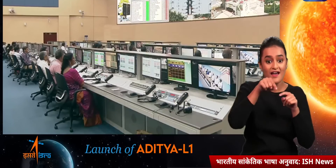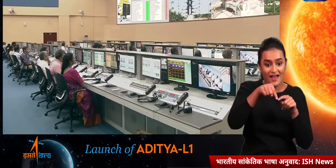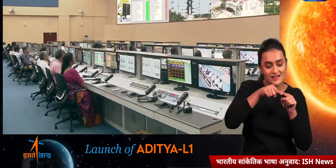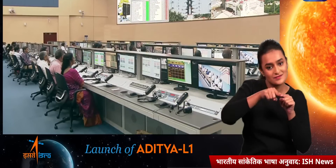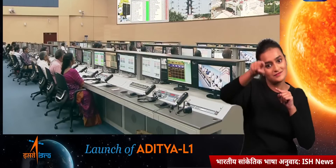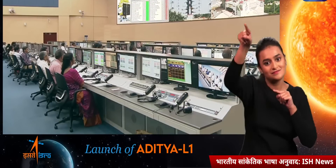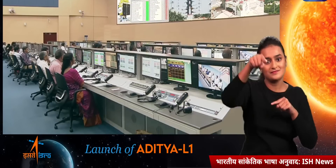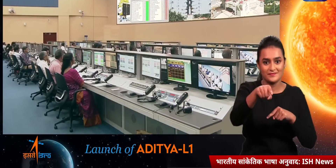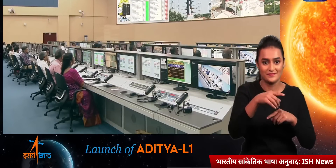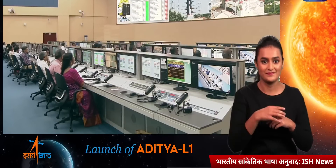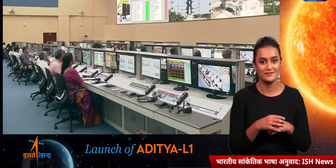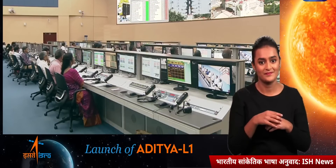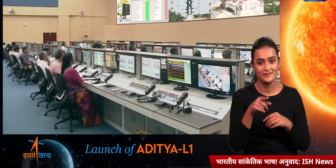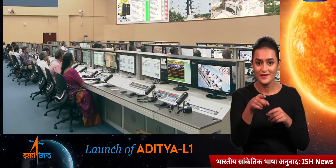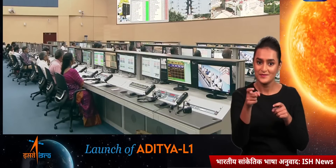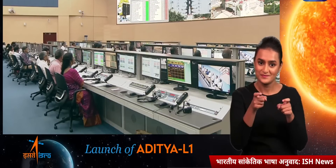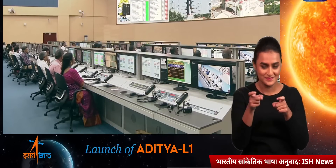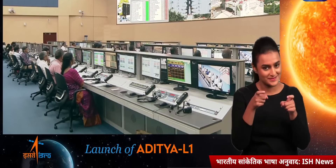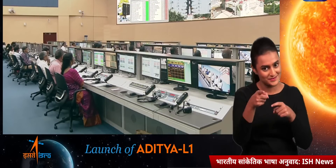की जाएगी।